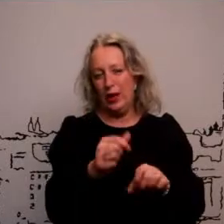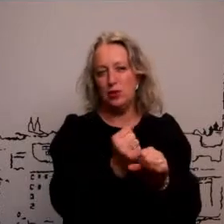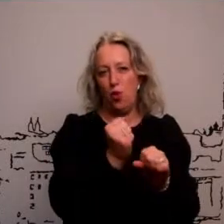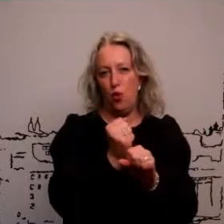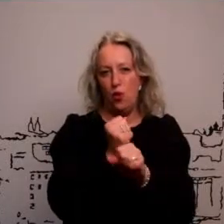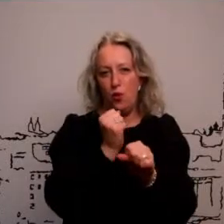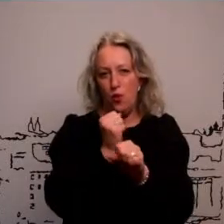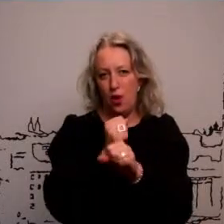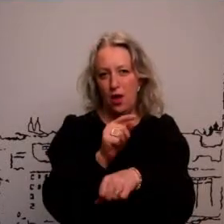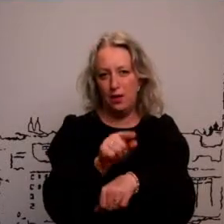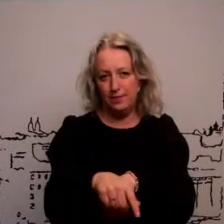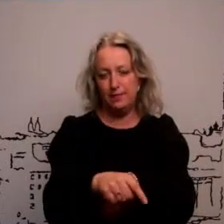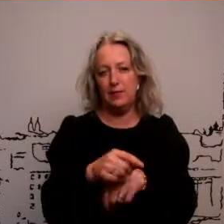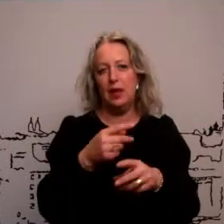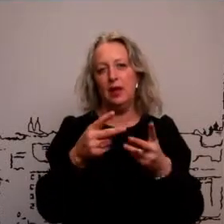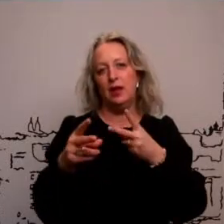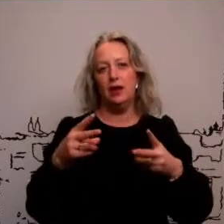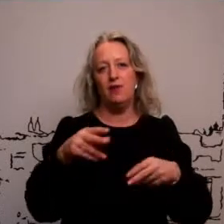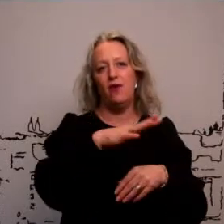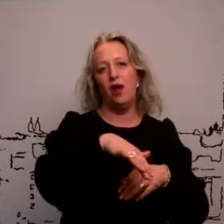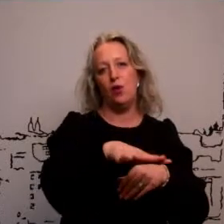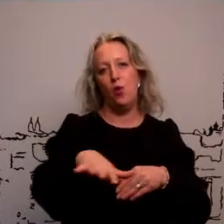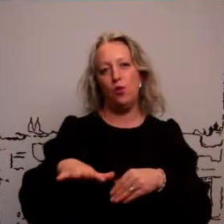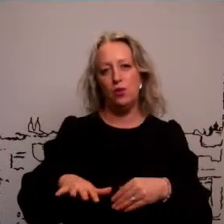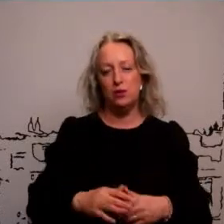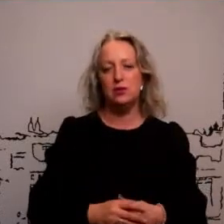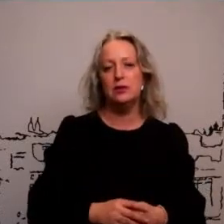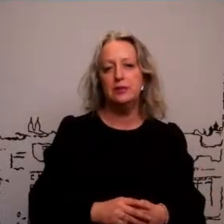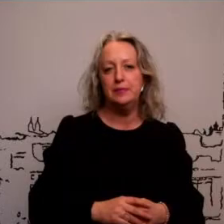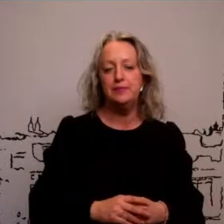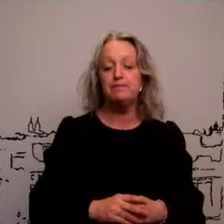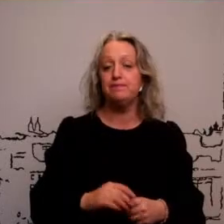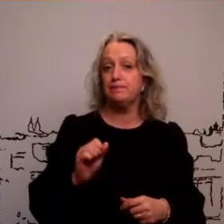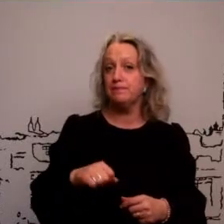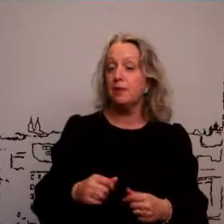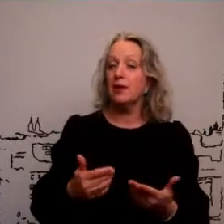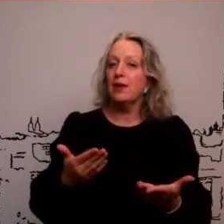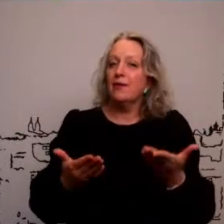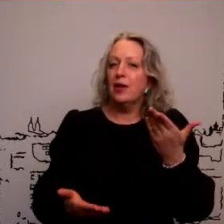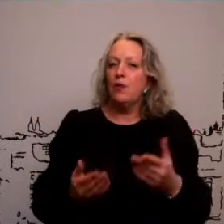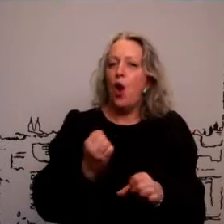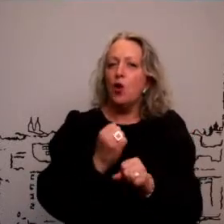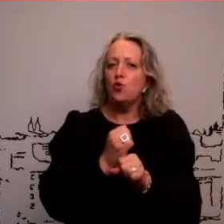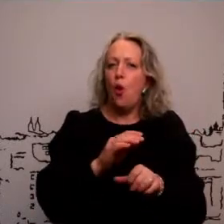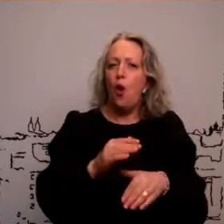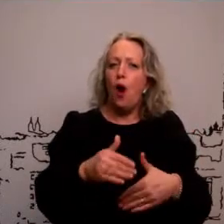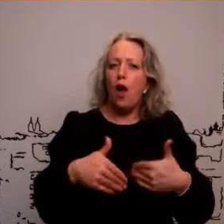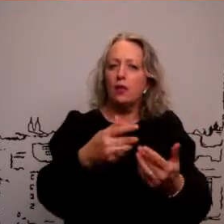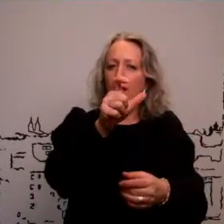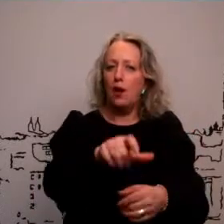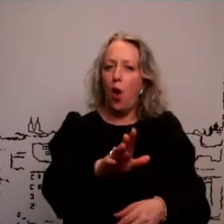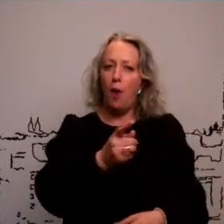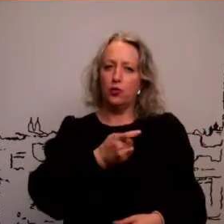tööle erinevatele siis erinevatesse valdkondadesse. Mm-hmm. Koputaks natuke nende tööandjate südametunnistusele